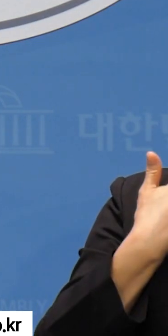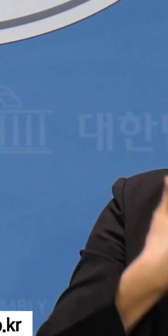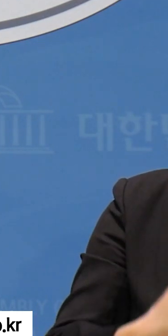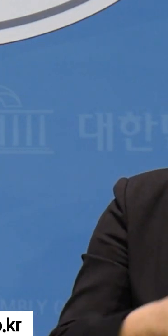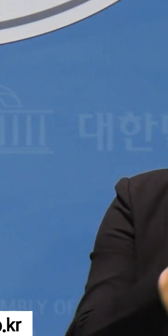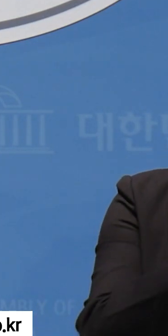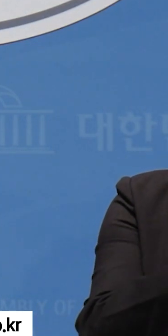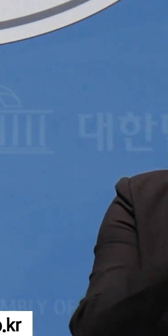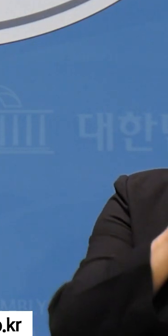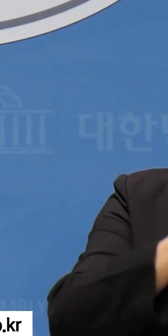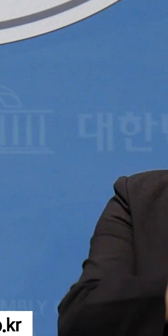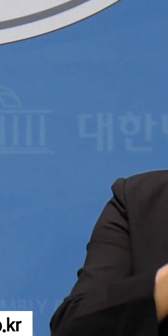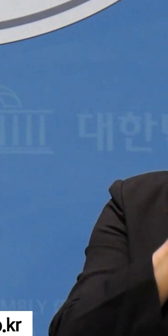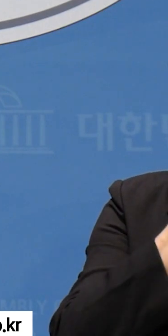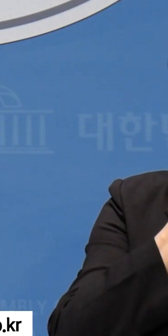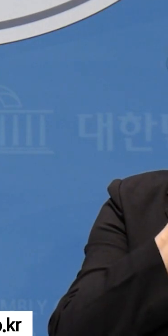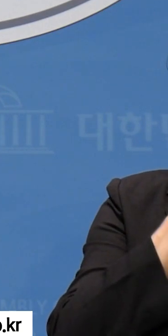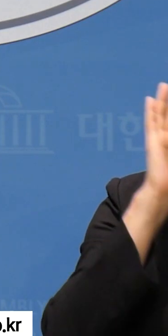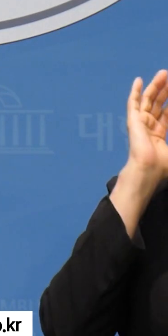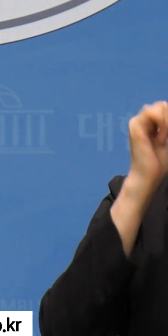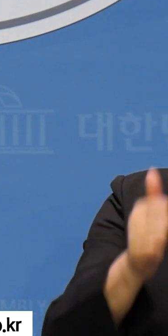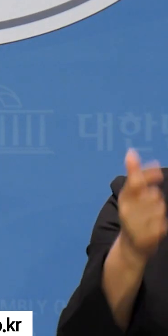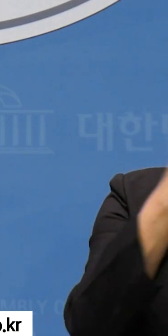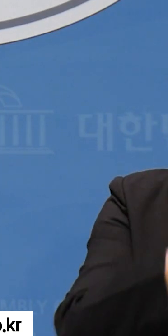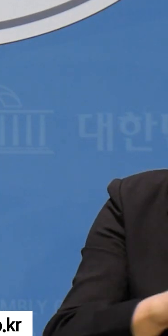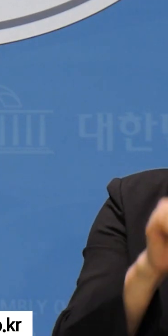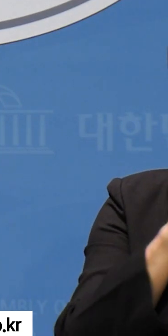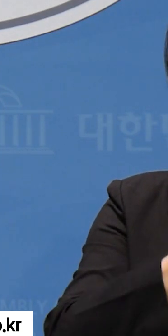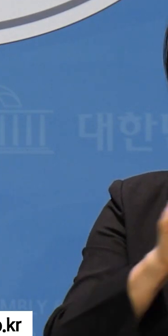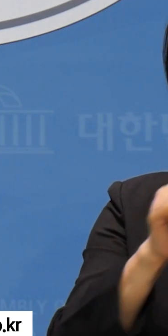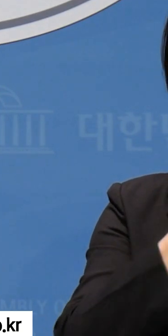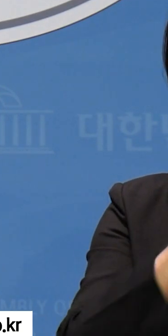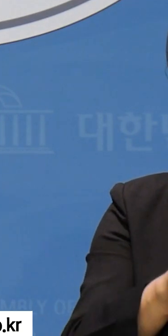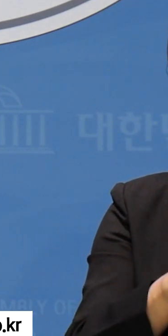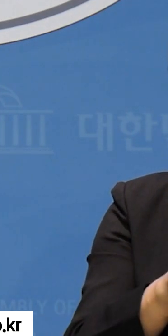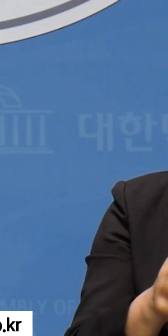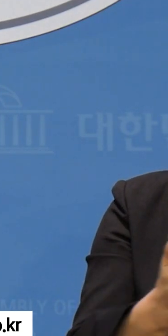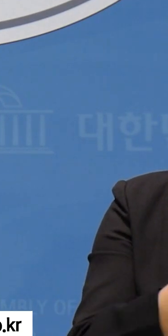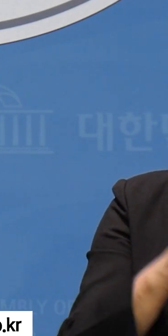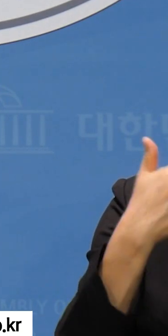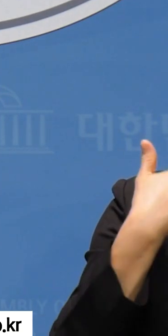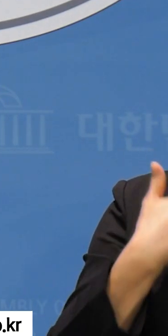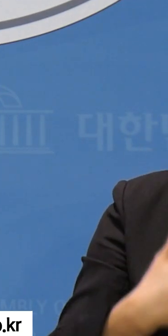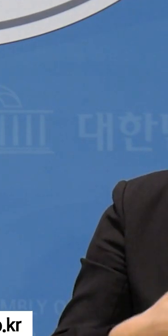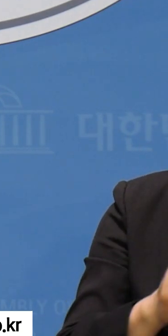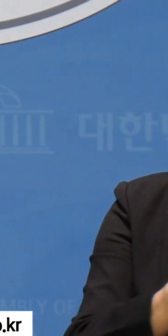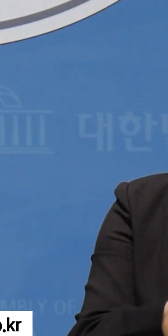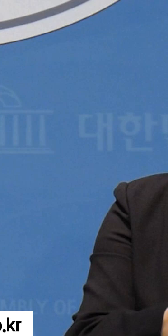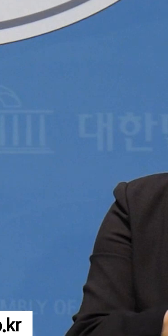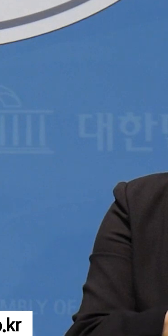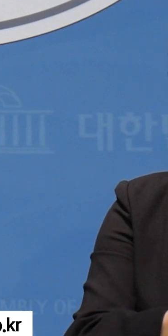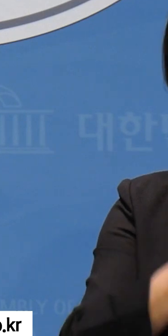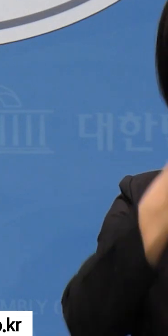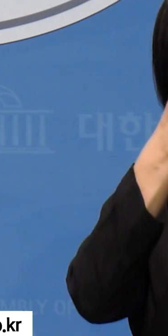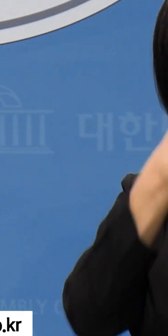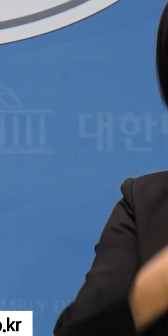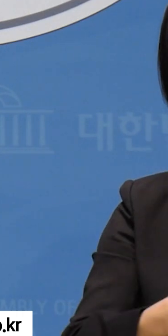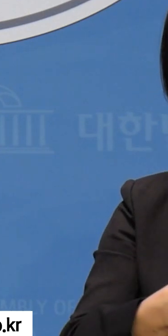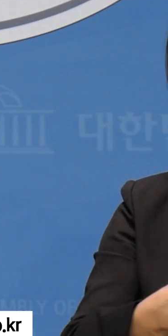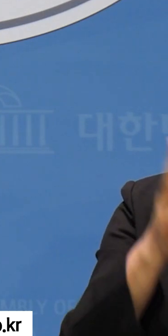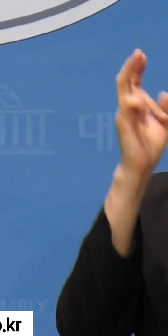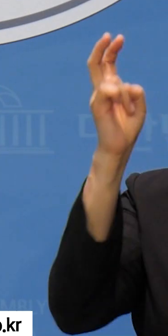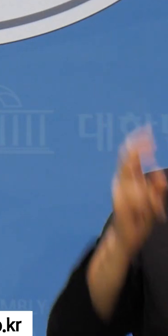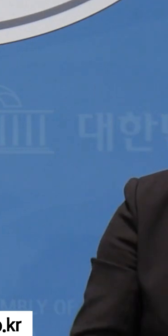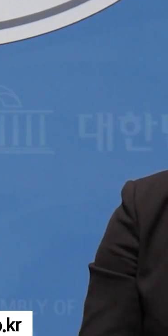내조를 약속해놓고 대통령보다 더 활발히 활동을 하더니 조용히 숨어 지내기 힘들었던